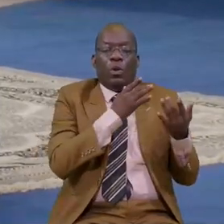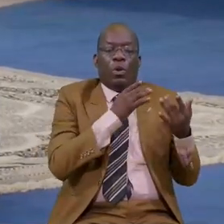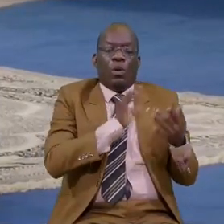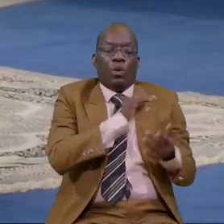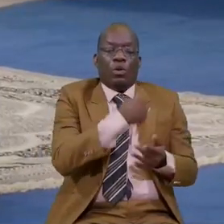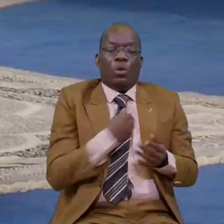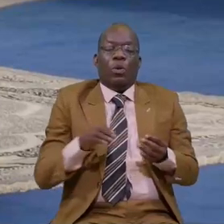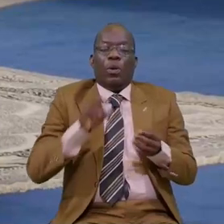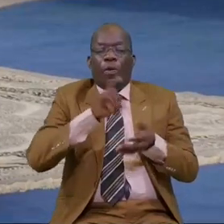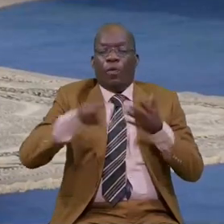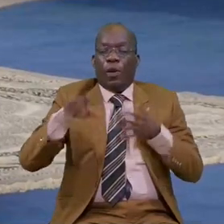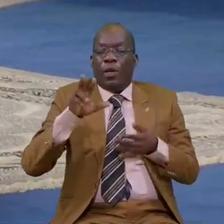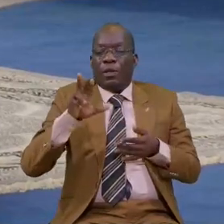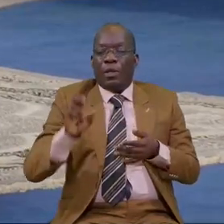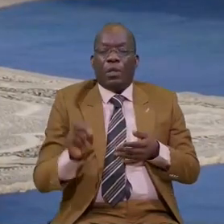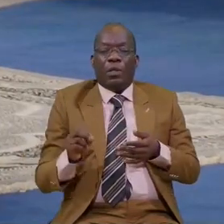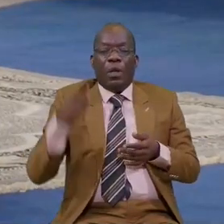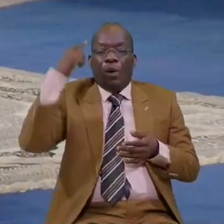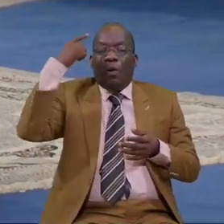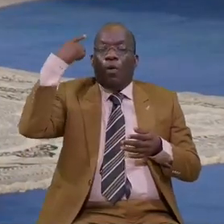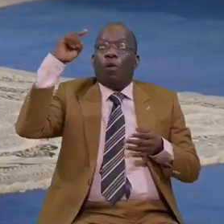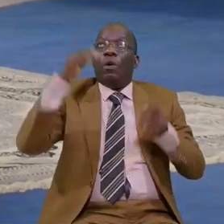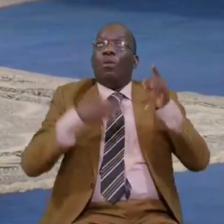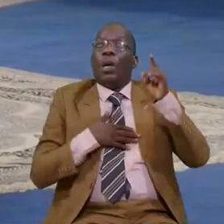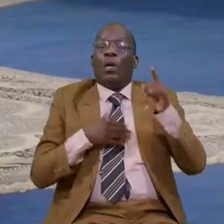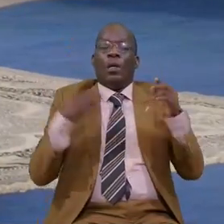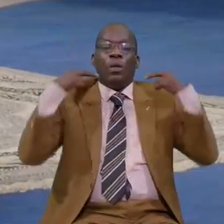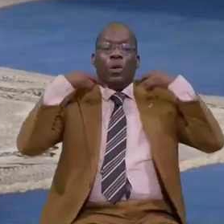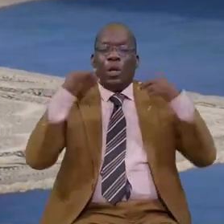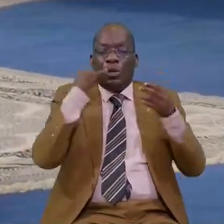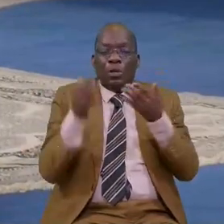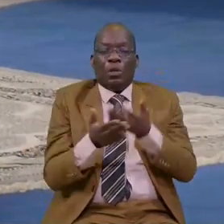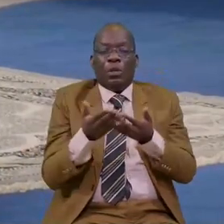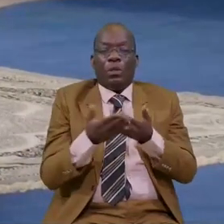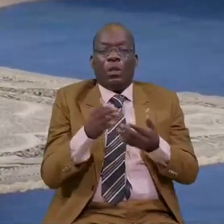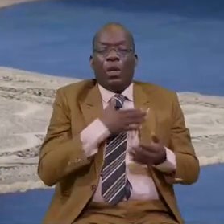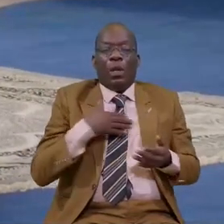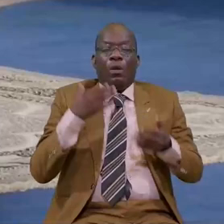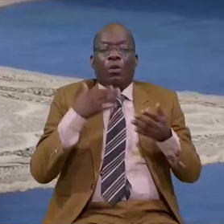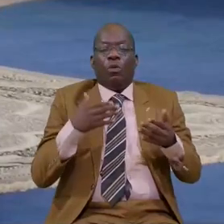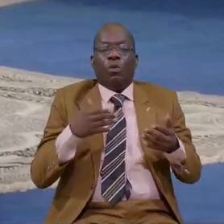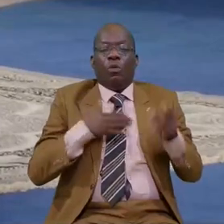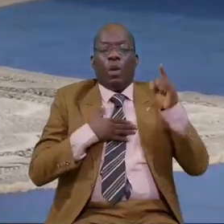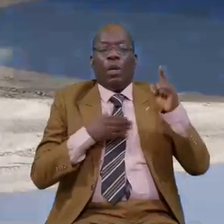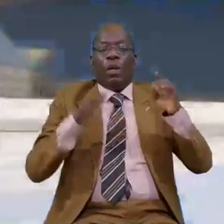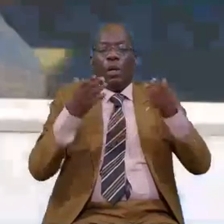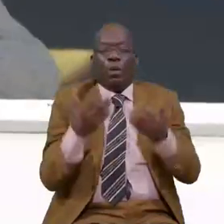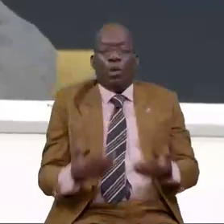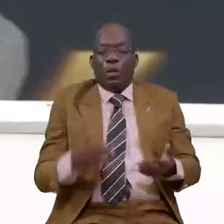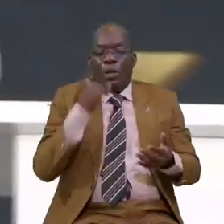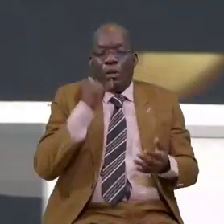âmes. Verset 30, qui dit, car mon joug est doux et mon fardeau